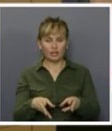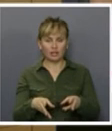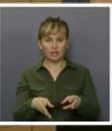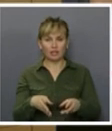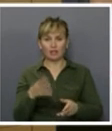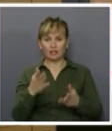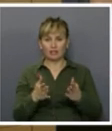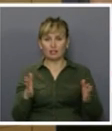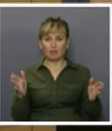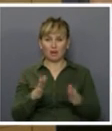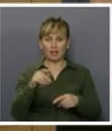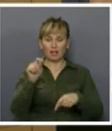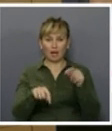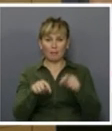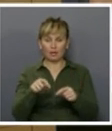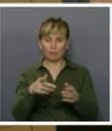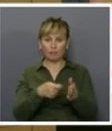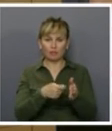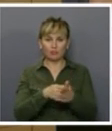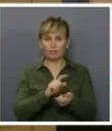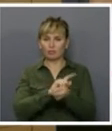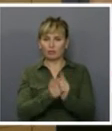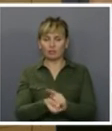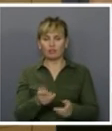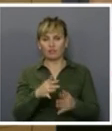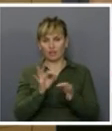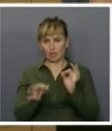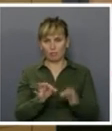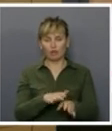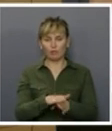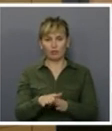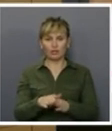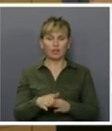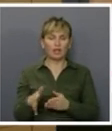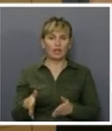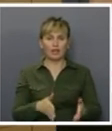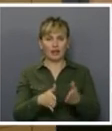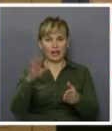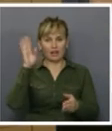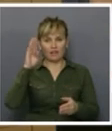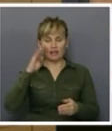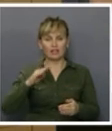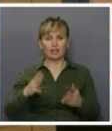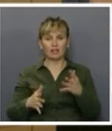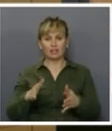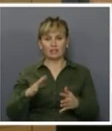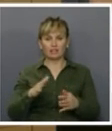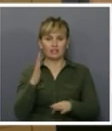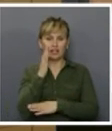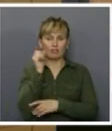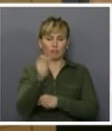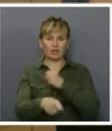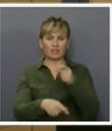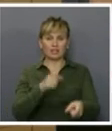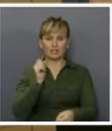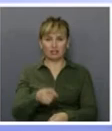даже маленькие капельки будут его подпитывать, тогда это превратится в нормальную полноводную реку. Если, там, скажем так, бревнышки бросать, как бобры, допустим,